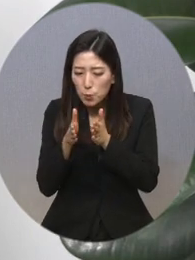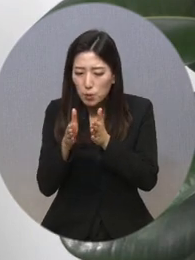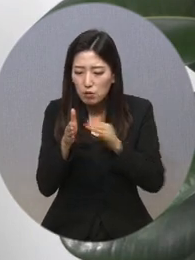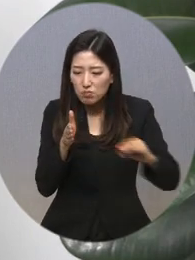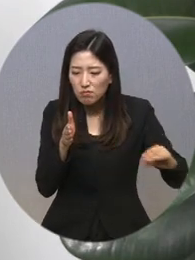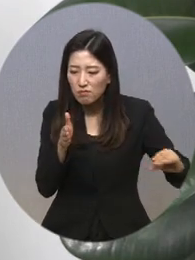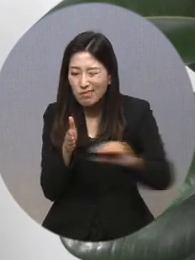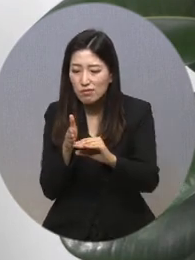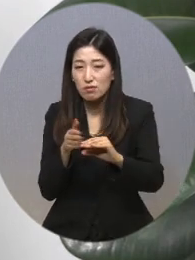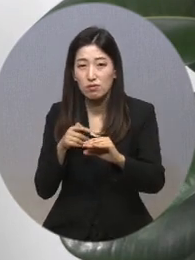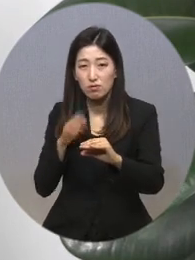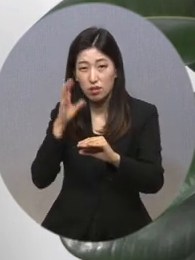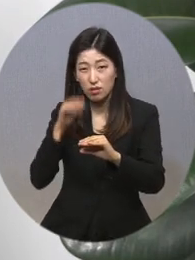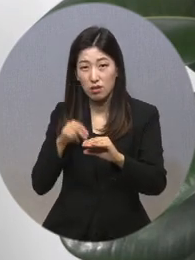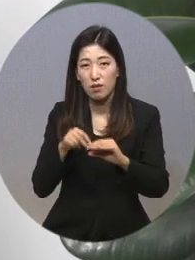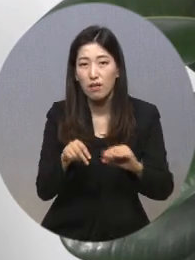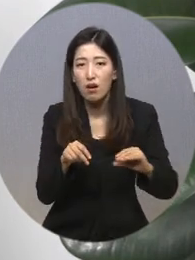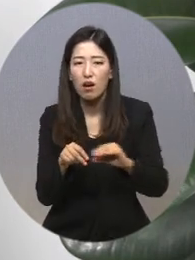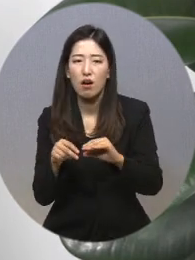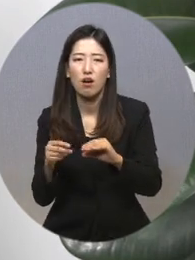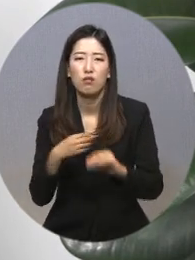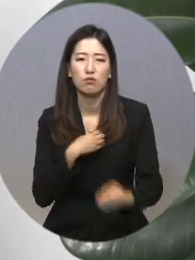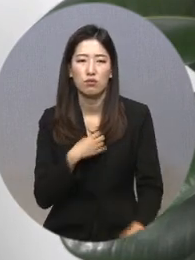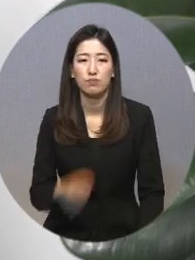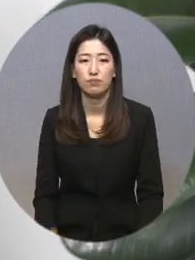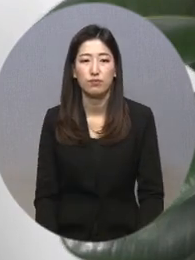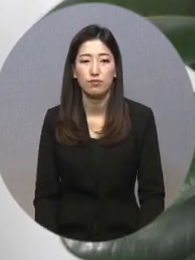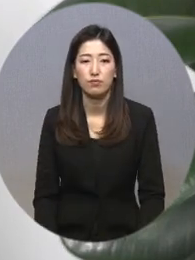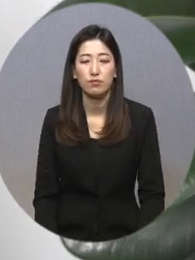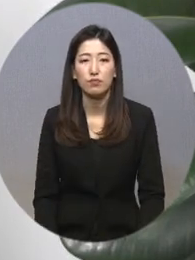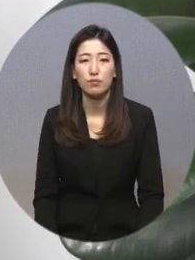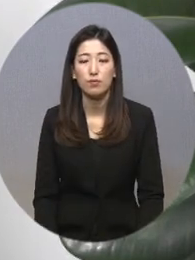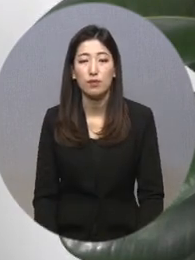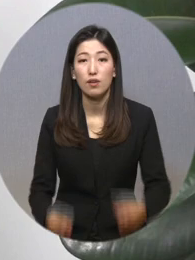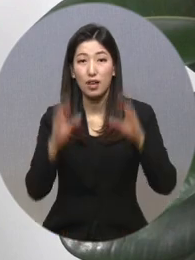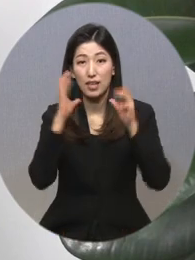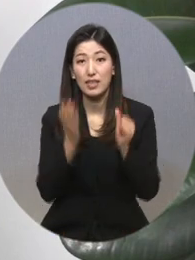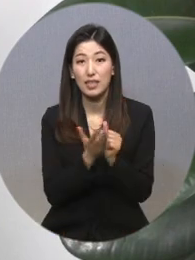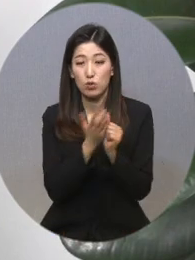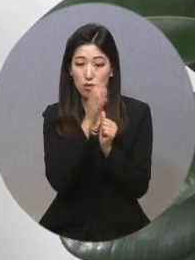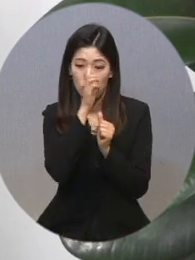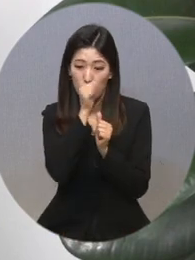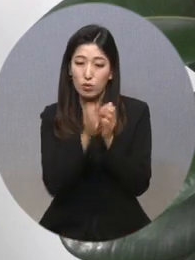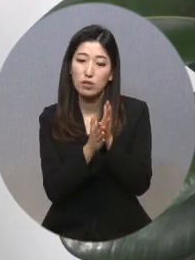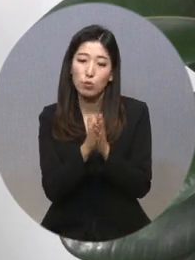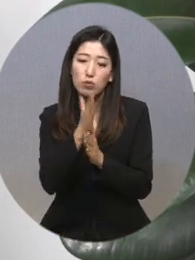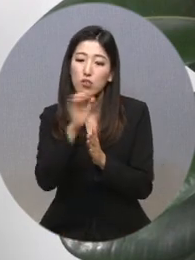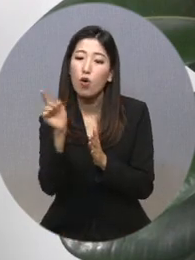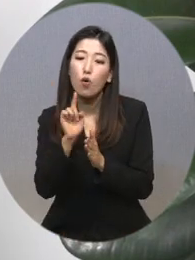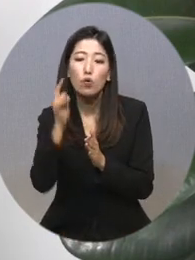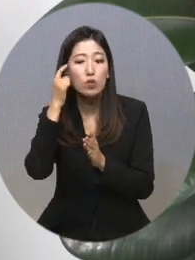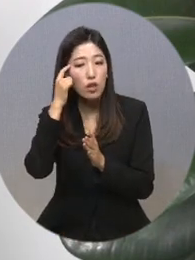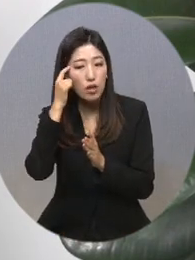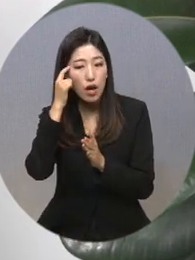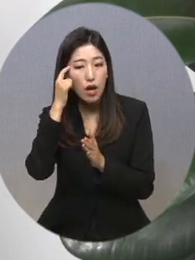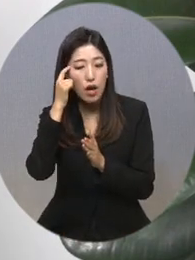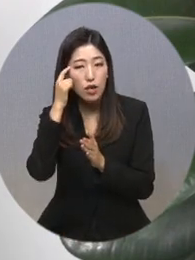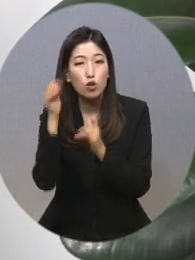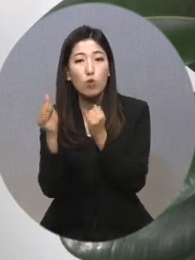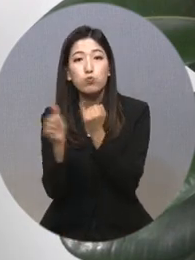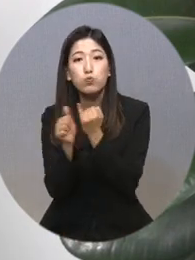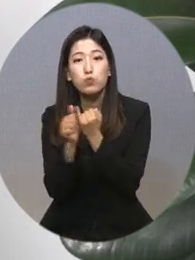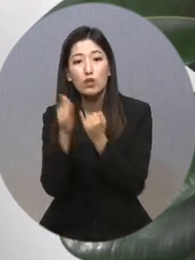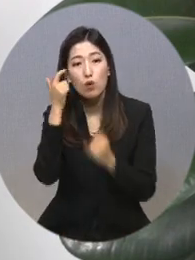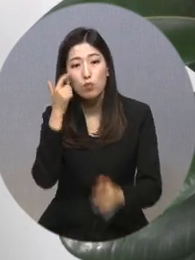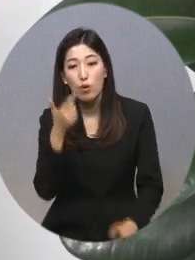주제로 토론을 해봤습니다. 젊은 엄마들이랑 얘기를 해보니까